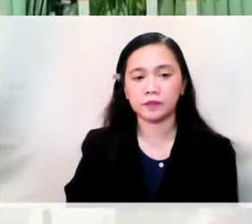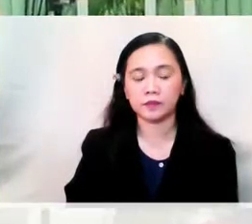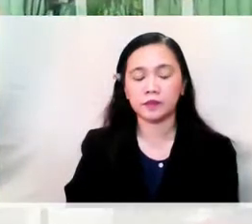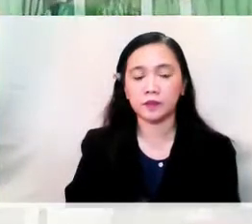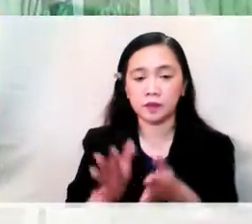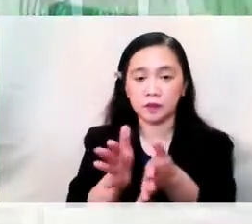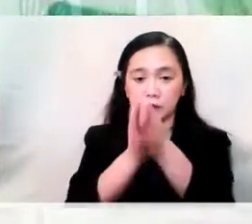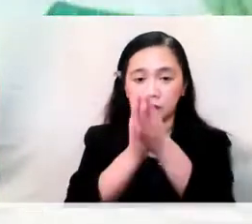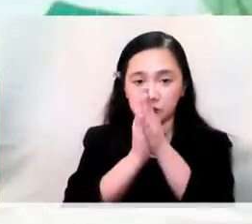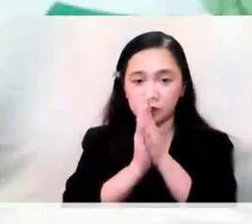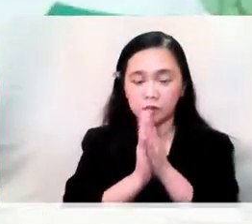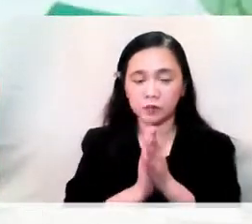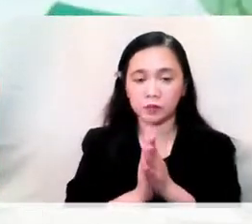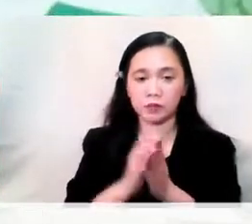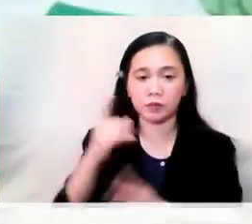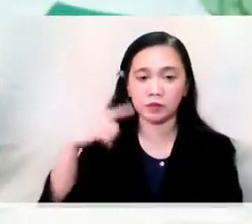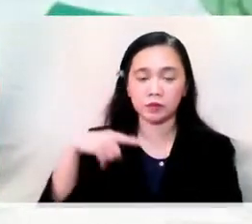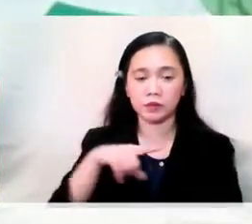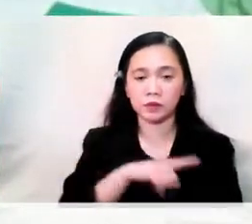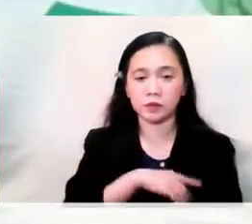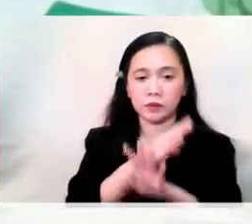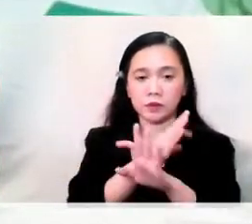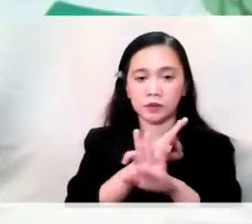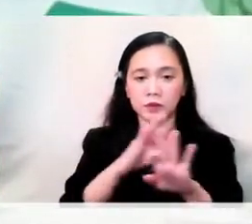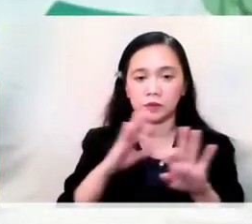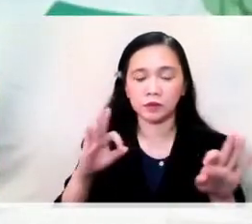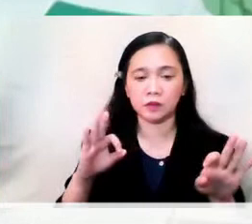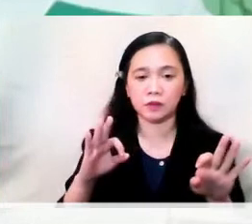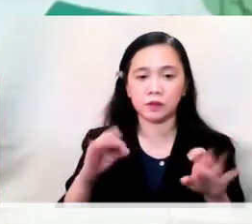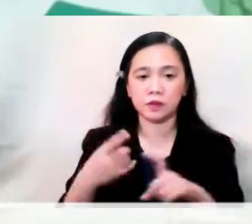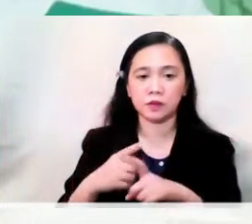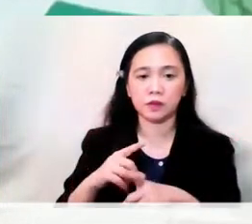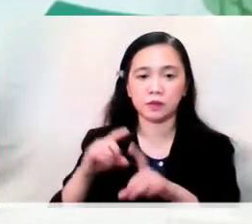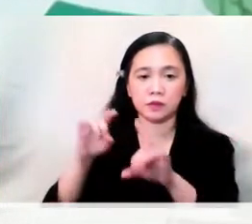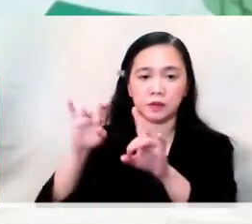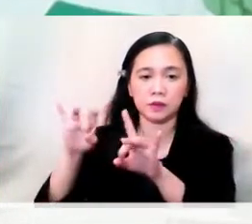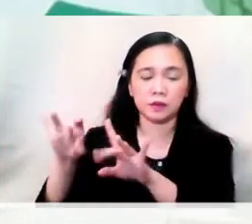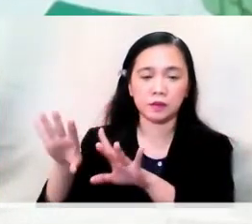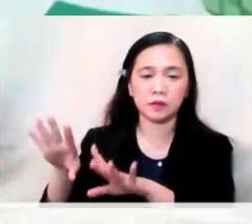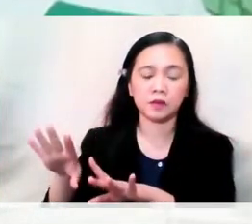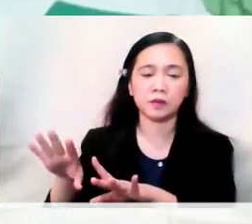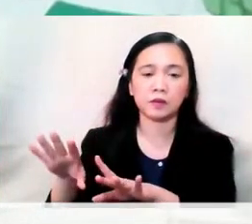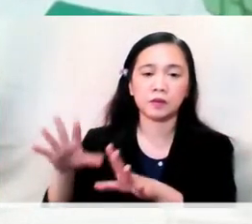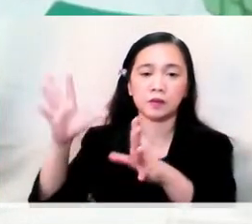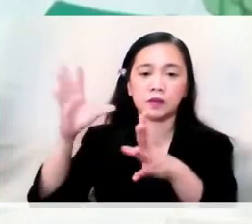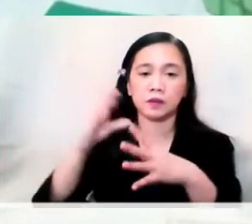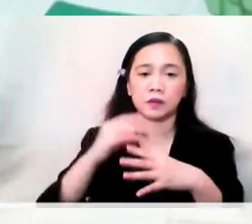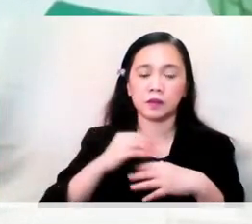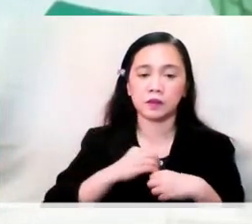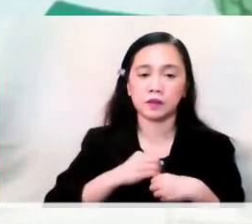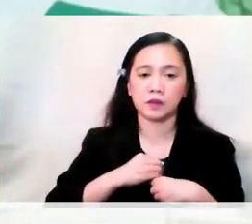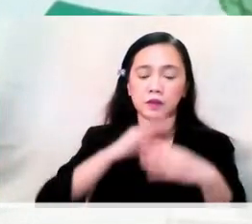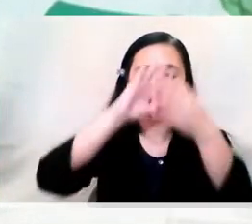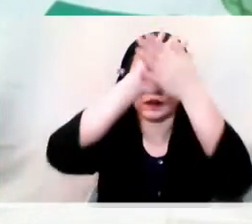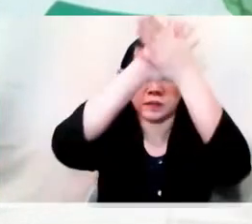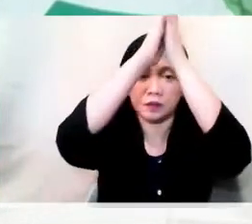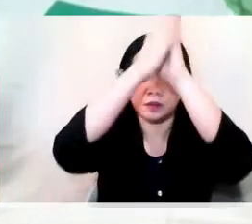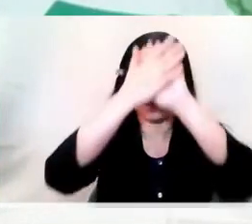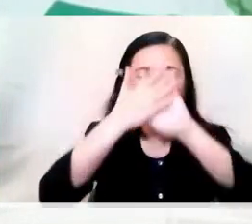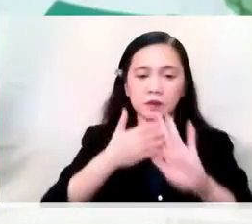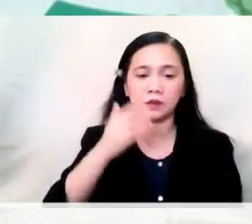Hinihiling namin kami iadya sa lahat ng masama, pagkalooban ng kapayapaan